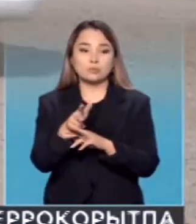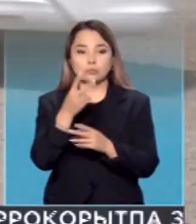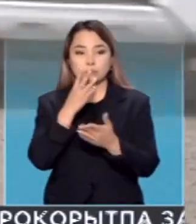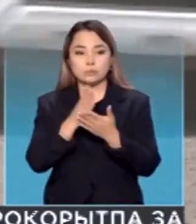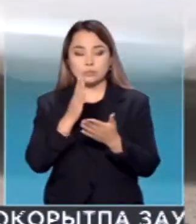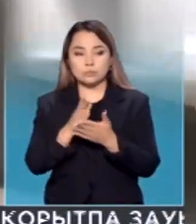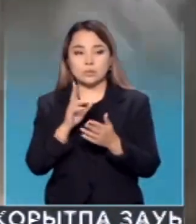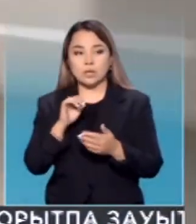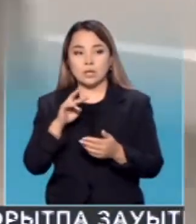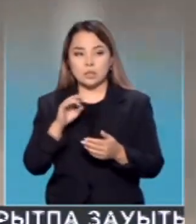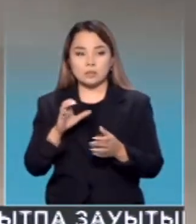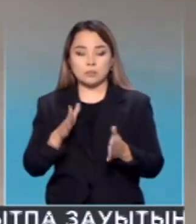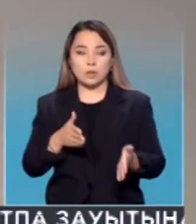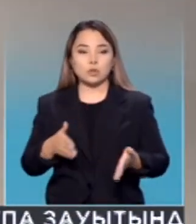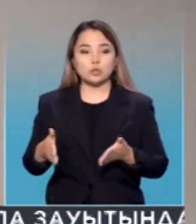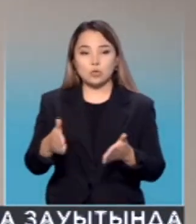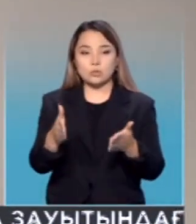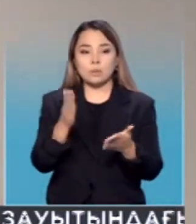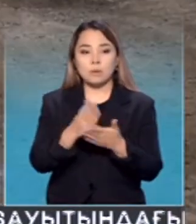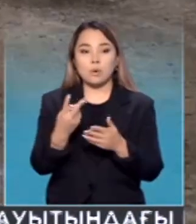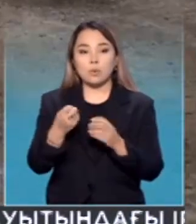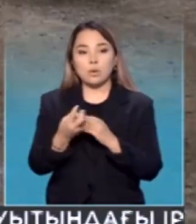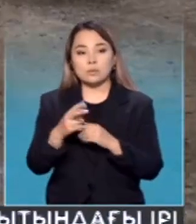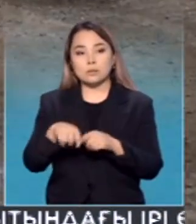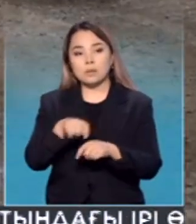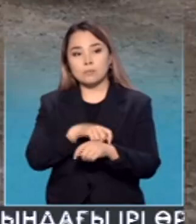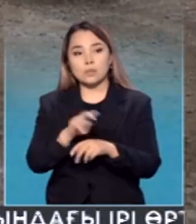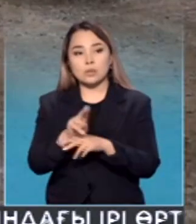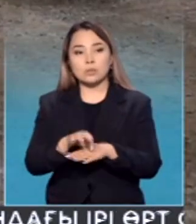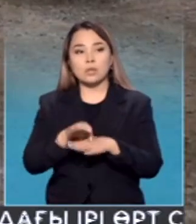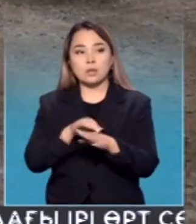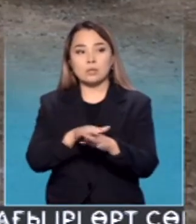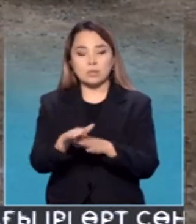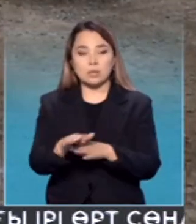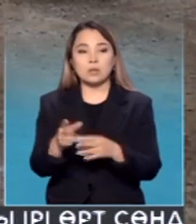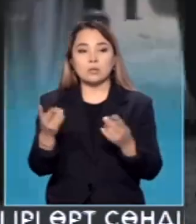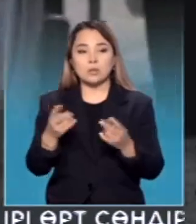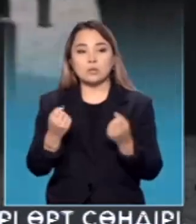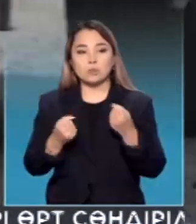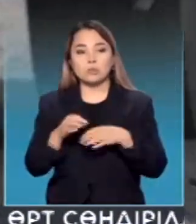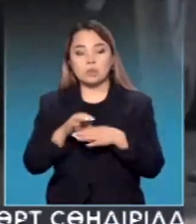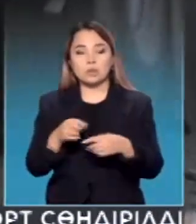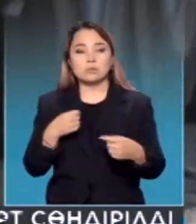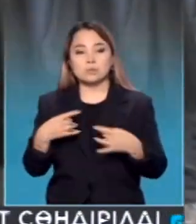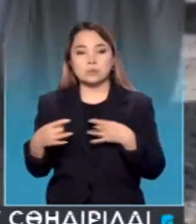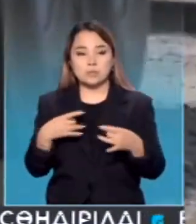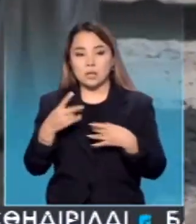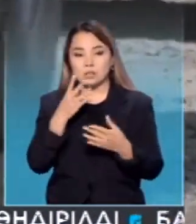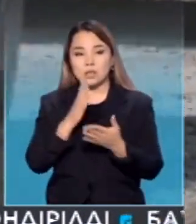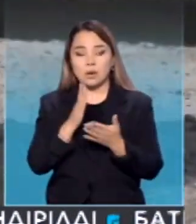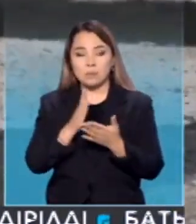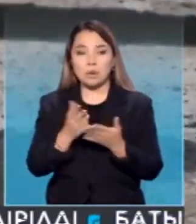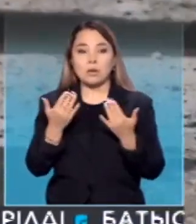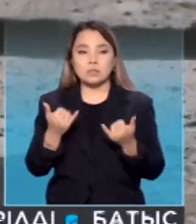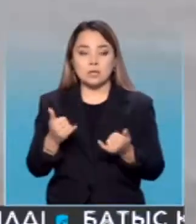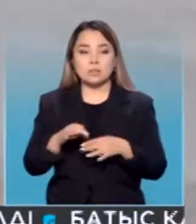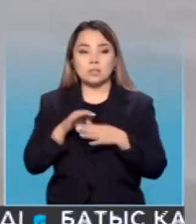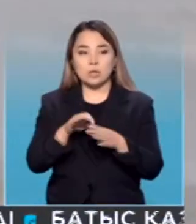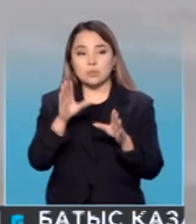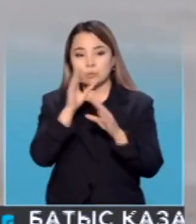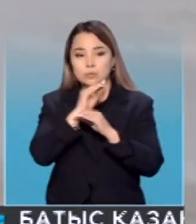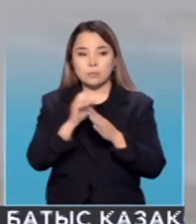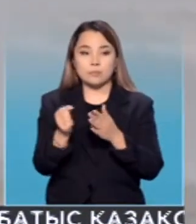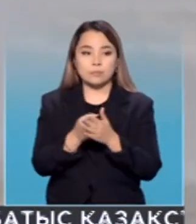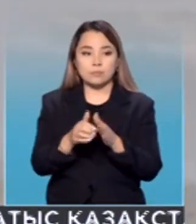Келес ауданынан өтетін күре жолдың 12 шақырымындағы жөндеу жұмыстары жүргізушілердің жүйкесін жұқартқан. Дені діттеген жеріне жете